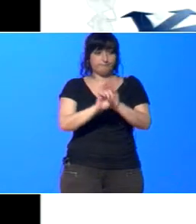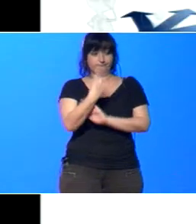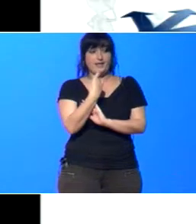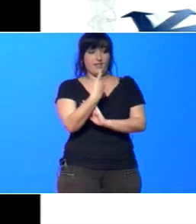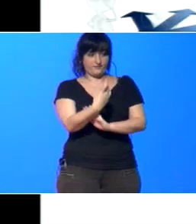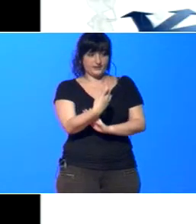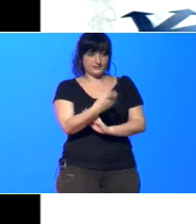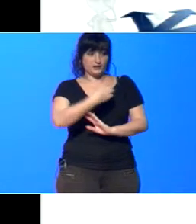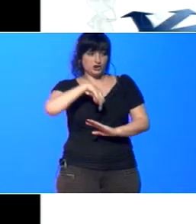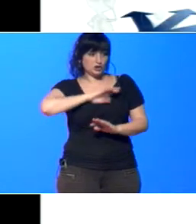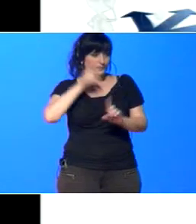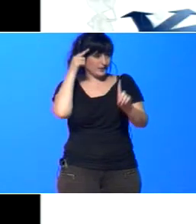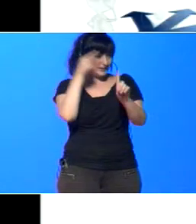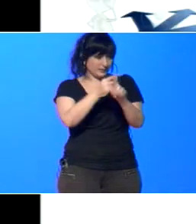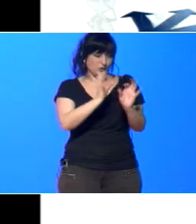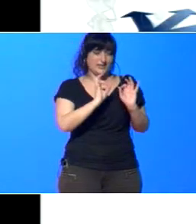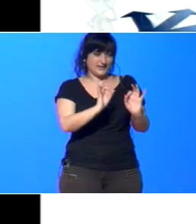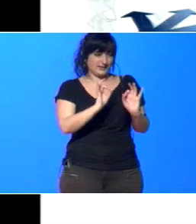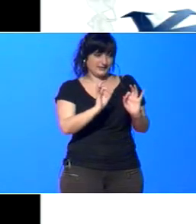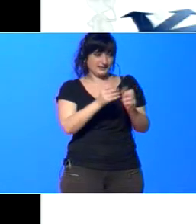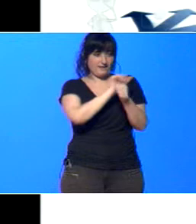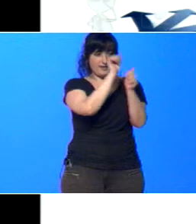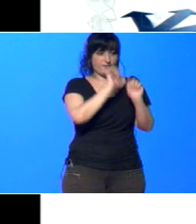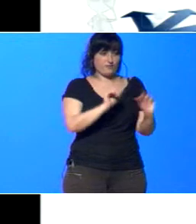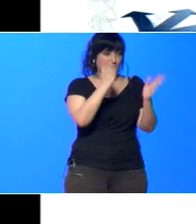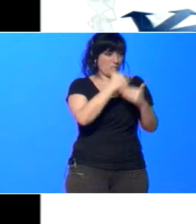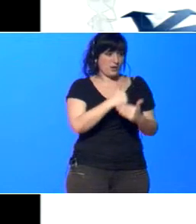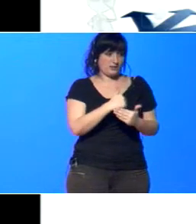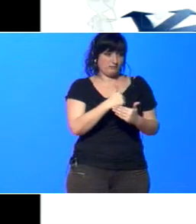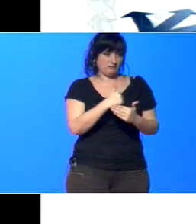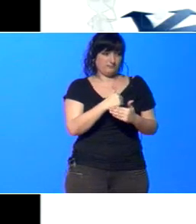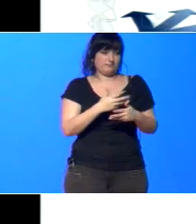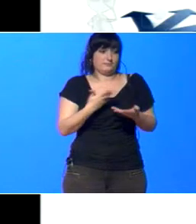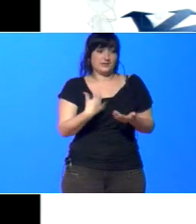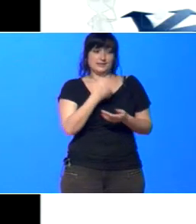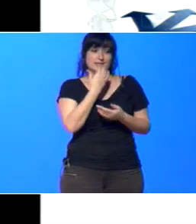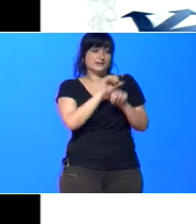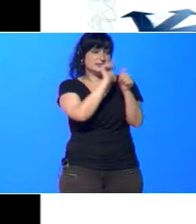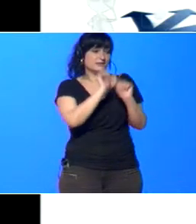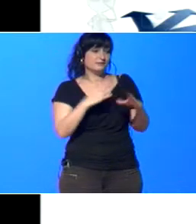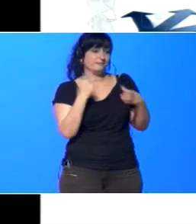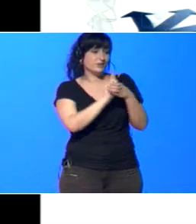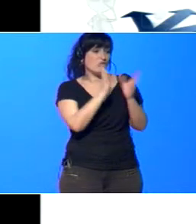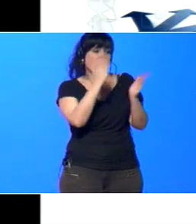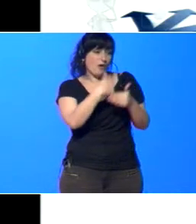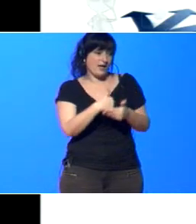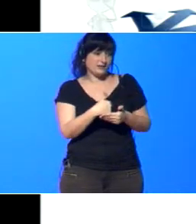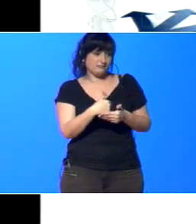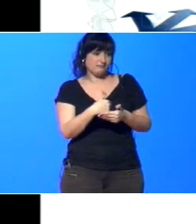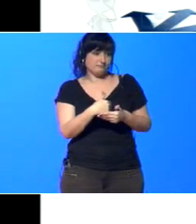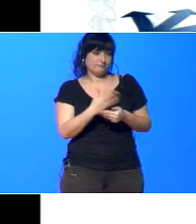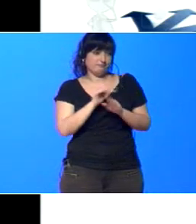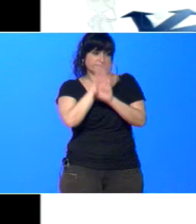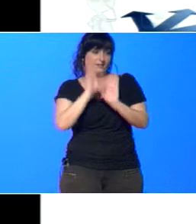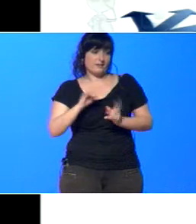dago eredurik, eredua inklusiboa ez bada. Eta behin eta berriz, hauek atara dira, eta